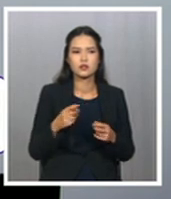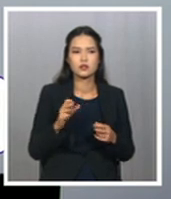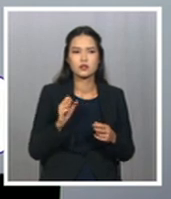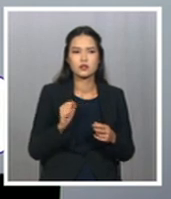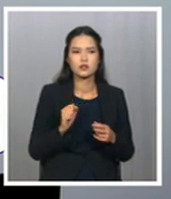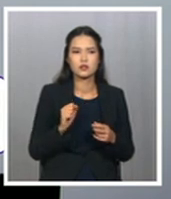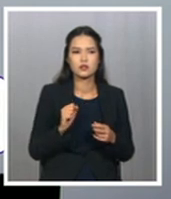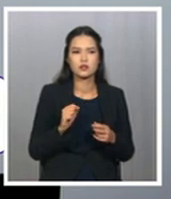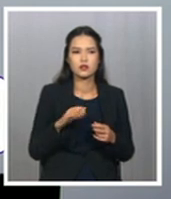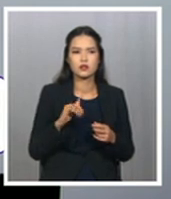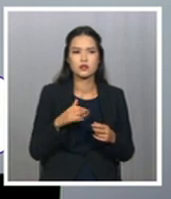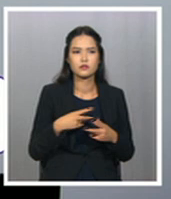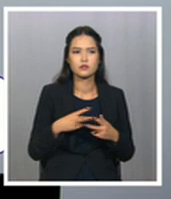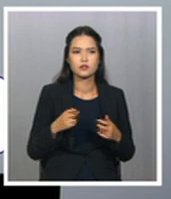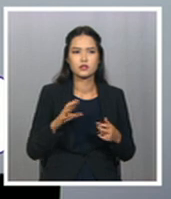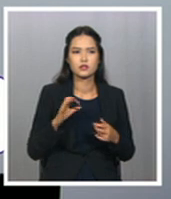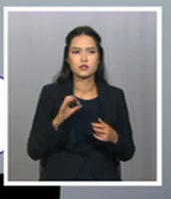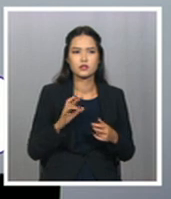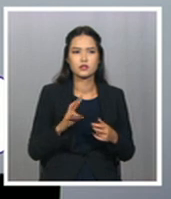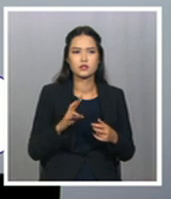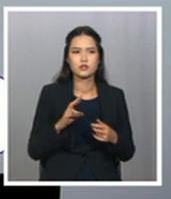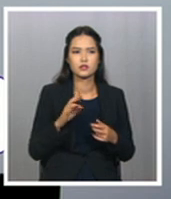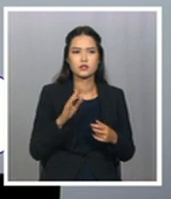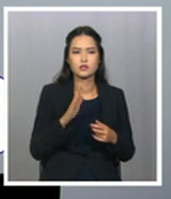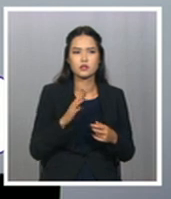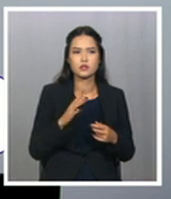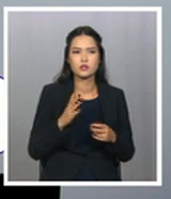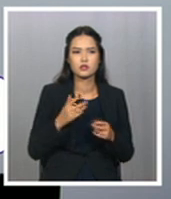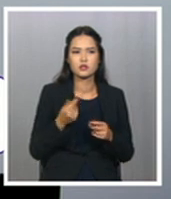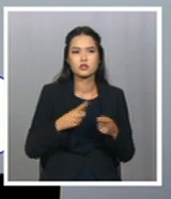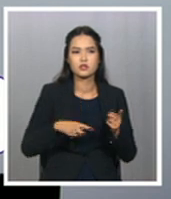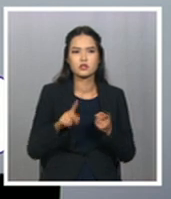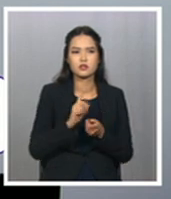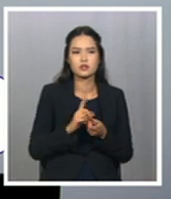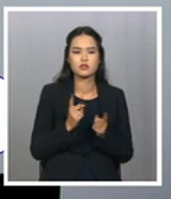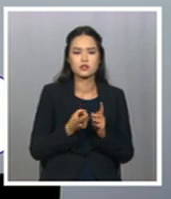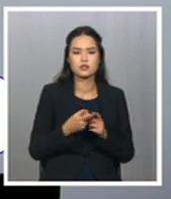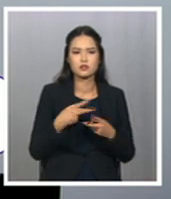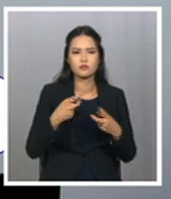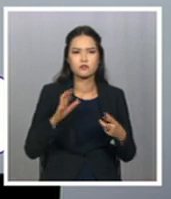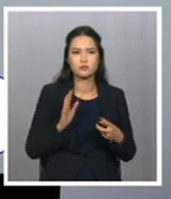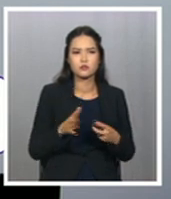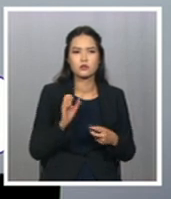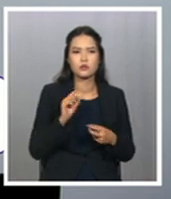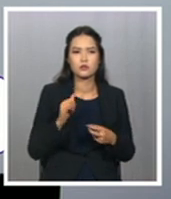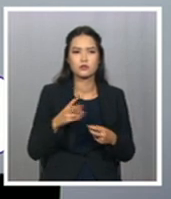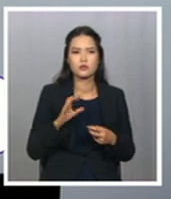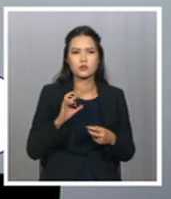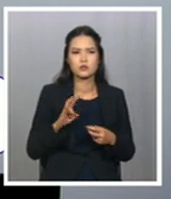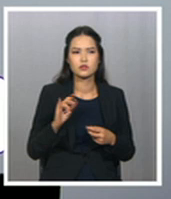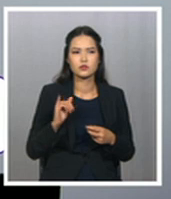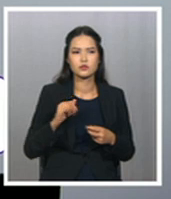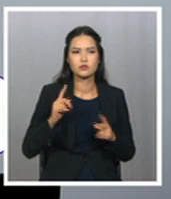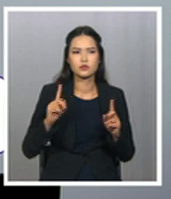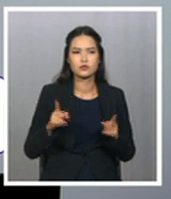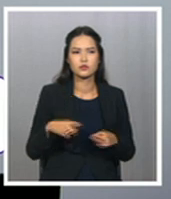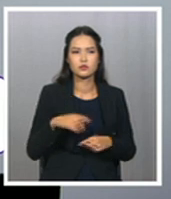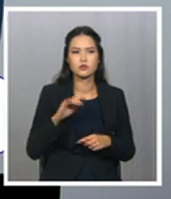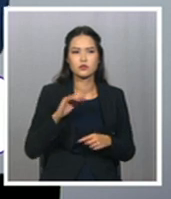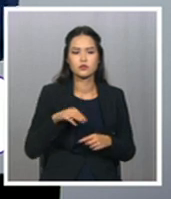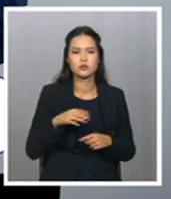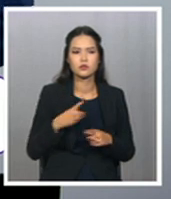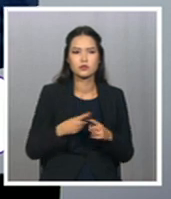графигінің туындысын аламыз. Сәйкесінше v тең болады минус а омега синус жақша ішінде омега